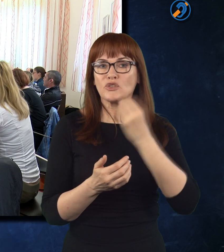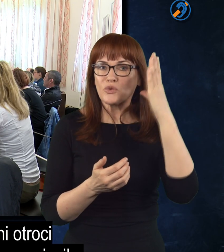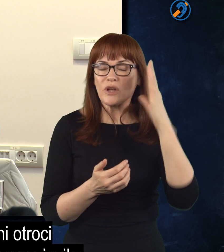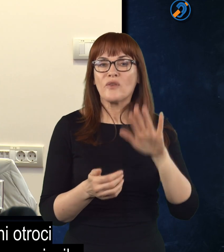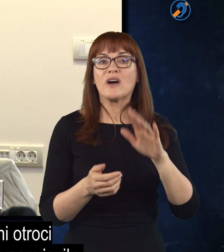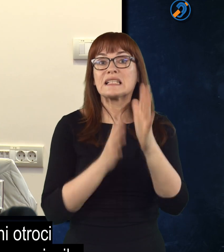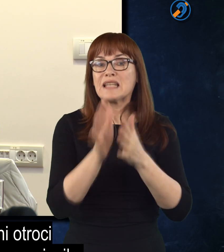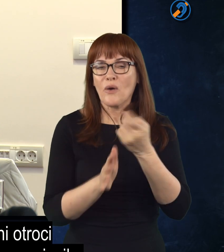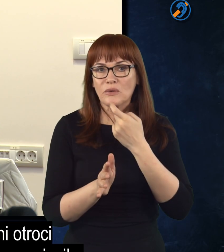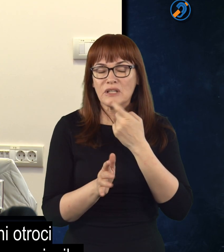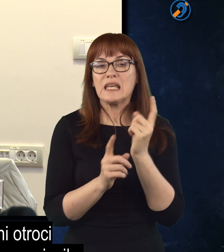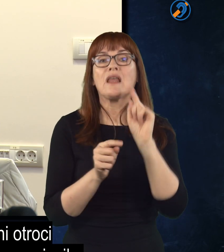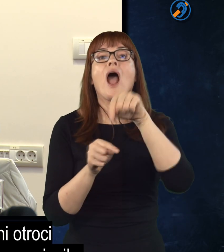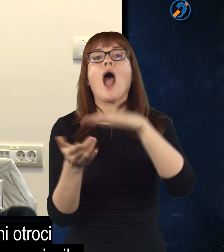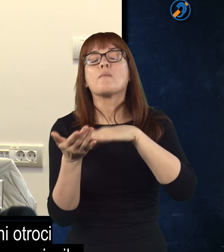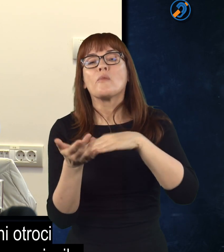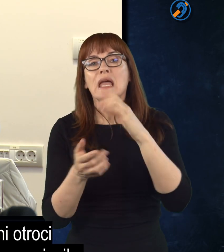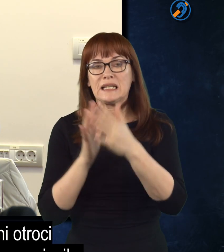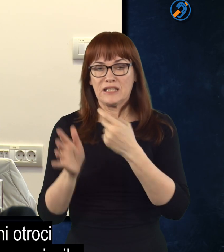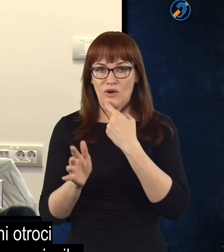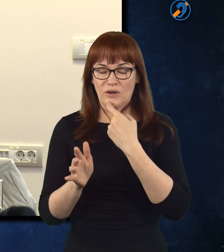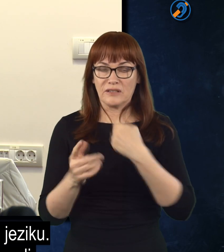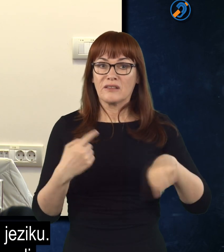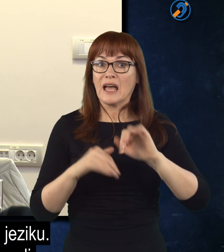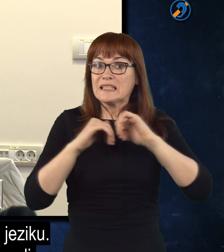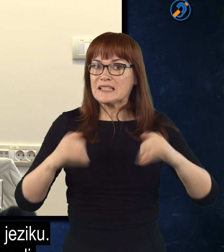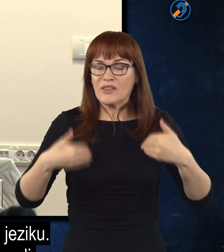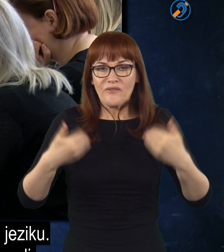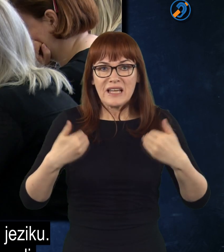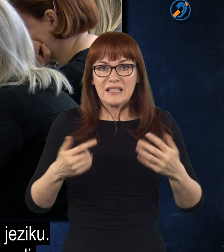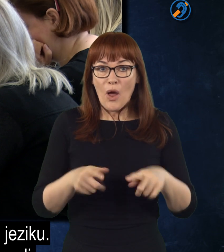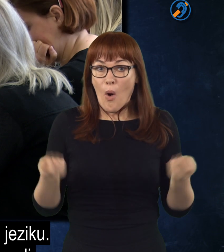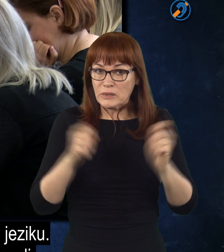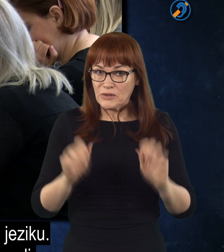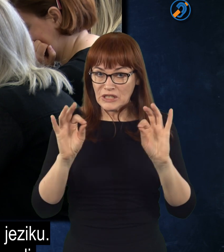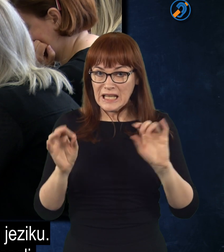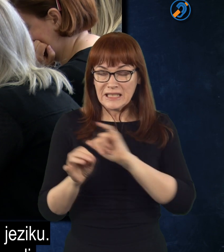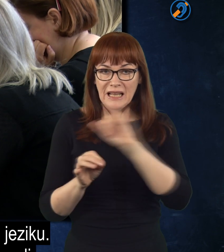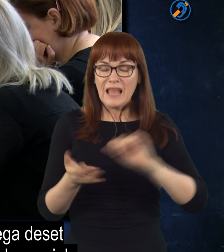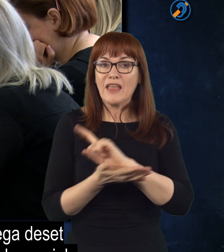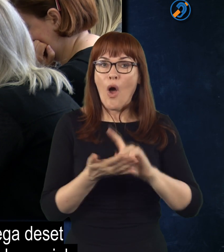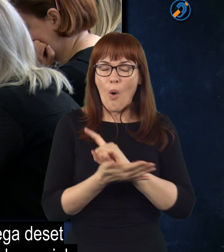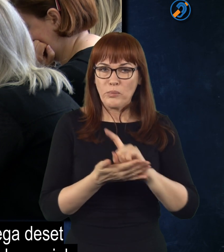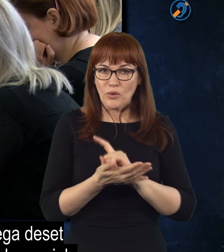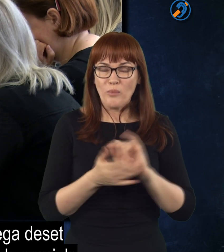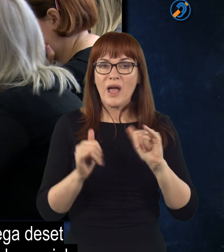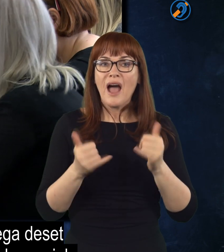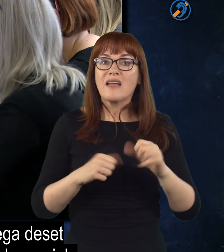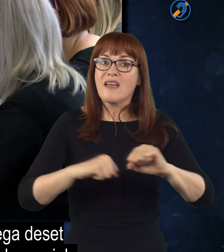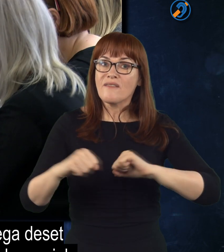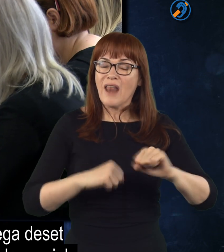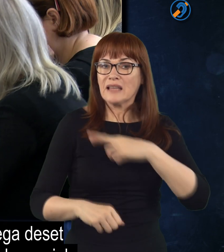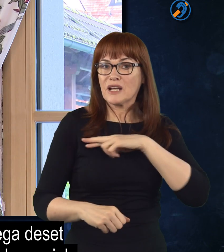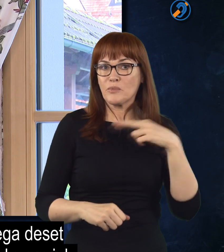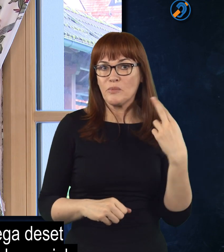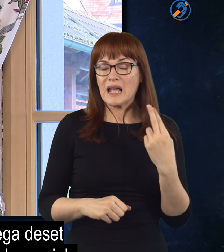se lahko gluhi otroci izobražujejo v znakovnem jeziku in o znakovnem jeziku. Izjemno nas veseli, da ravno ob zaključku tega